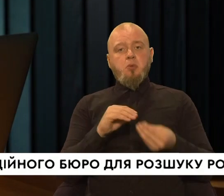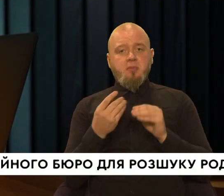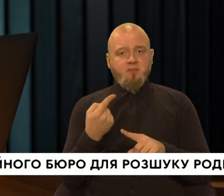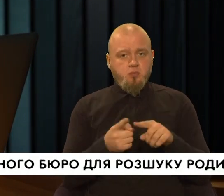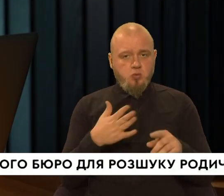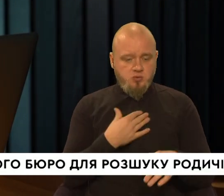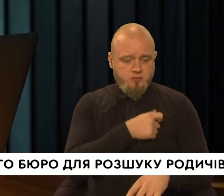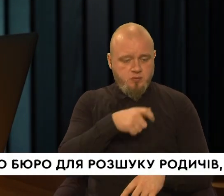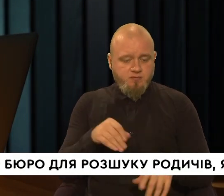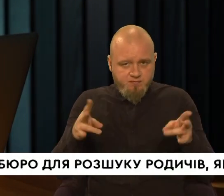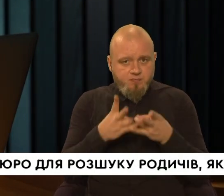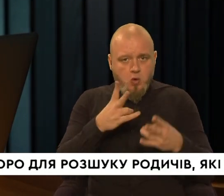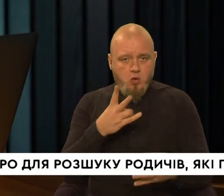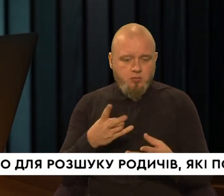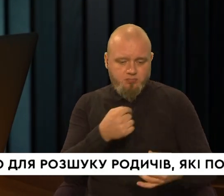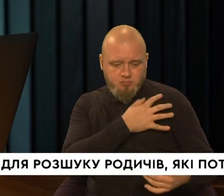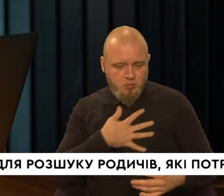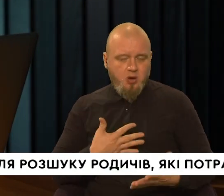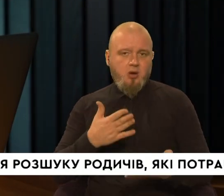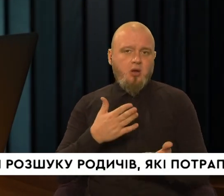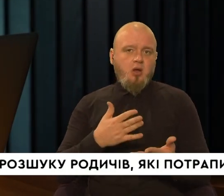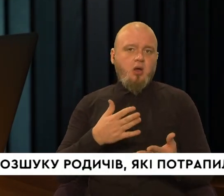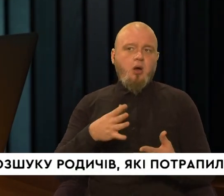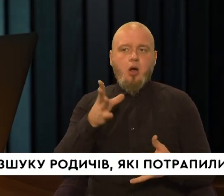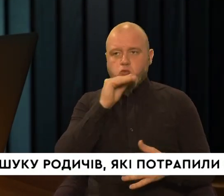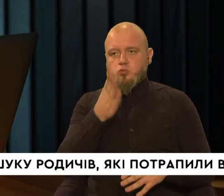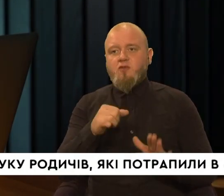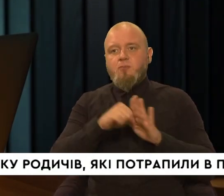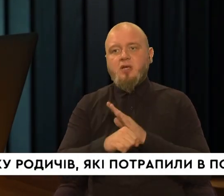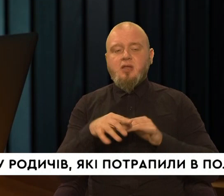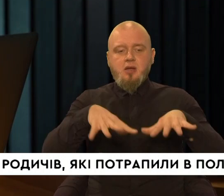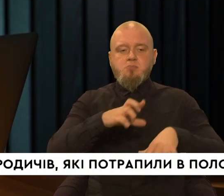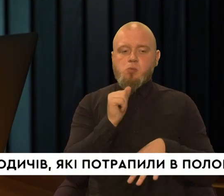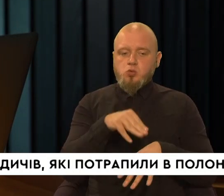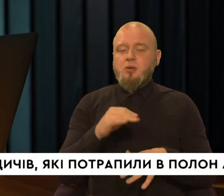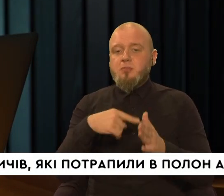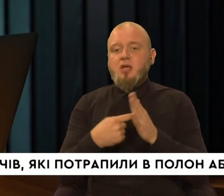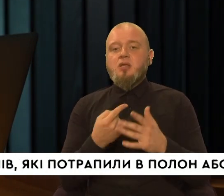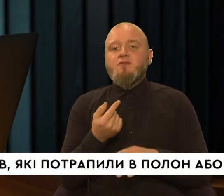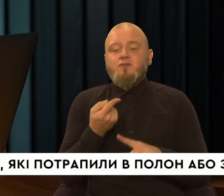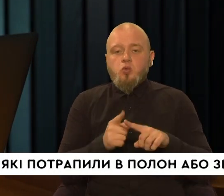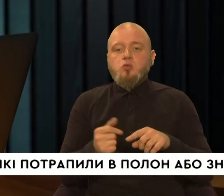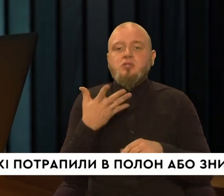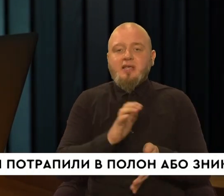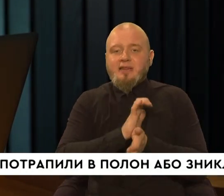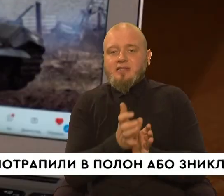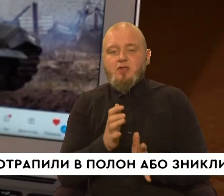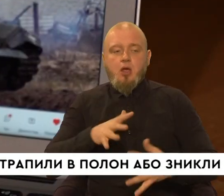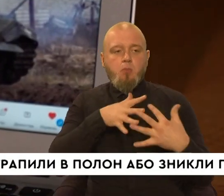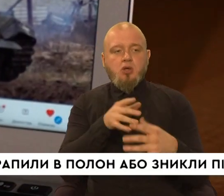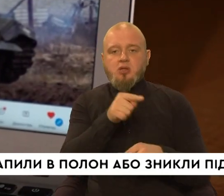наші військові все ще отримують поранення і можуть бути вбиті там у Бахмуті. І питання в тому, наскільки інтенсивні бої там